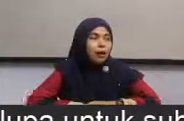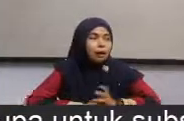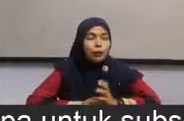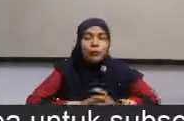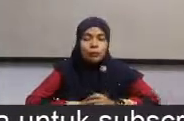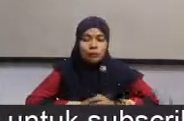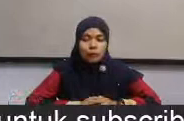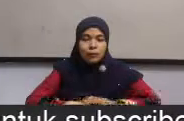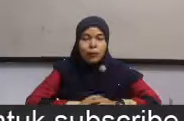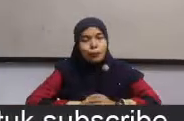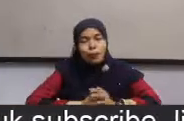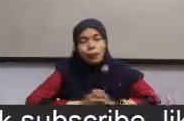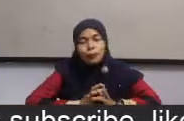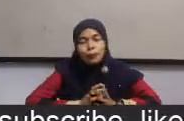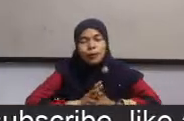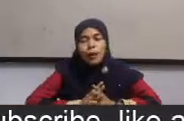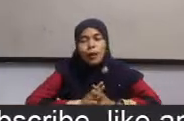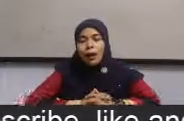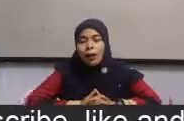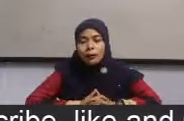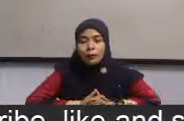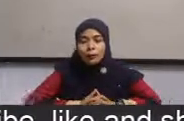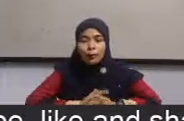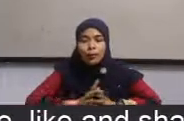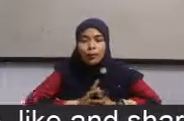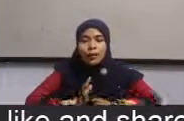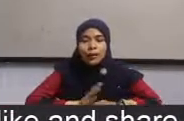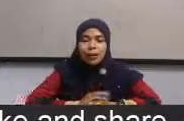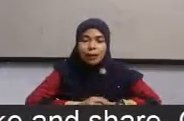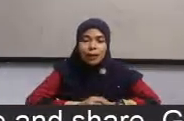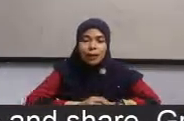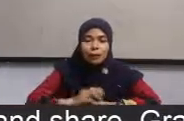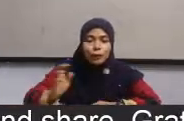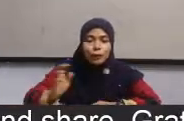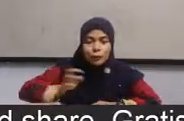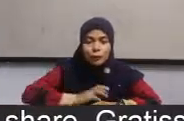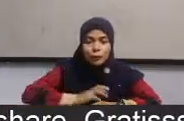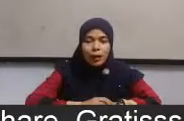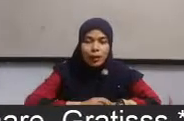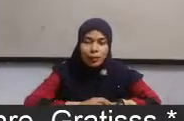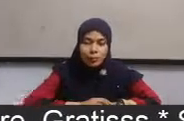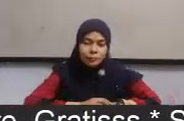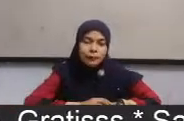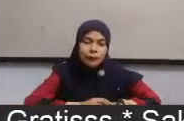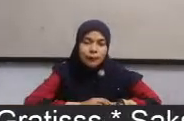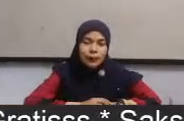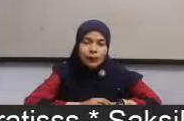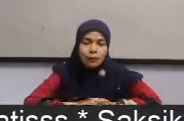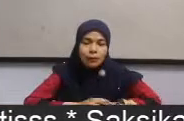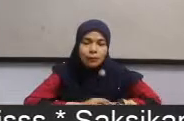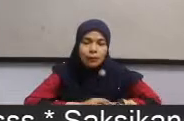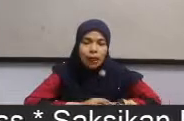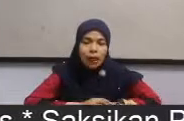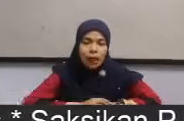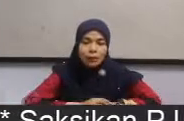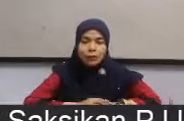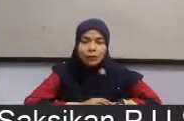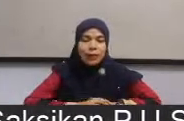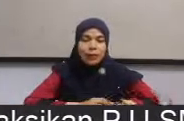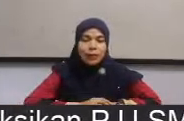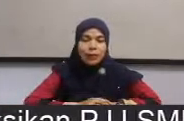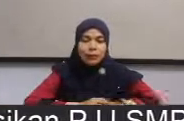Ibnu punya satu perusahaan atau misalnya arsipnya perusahaan kemudian